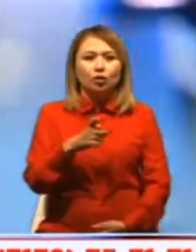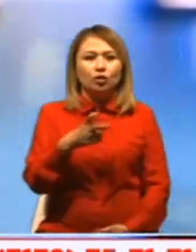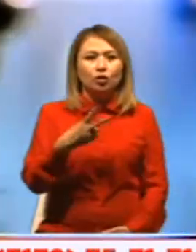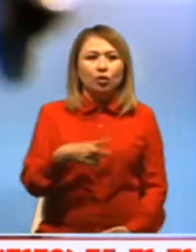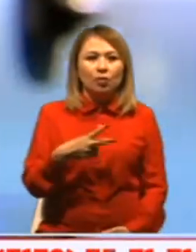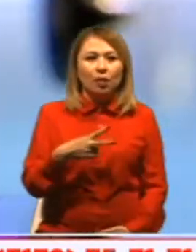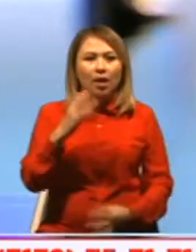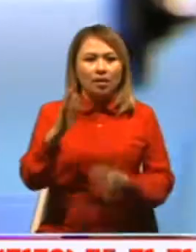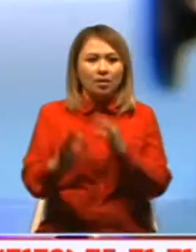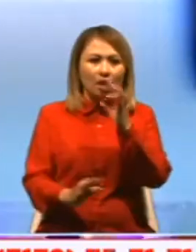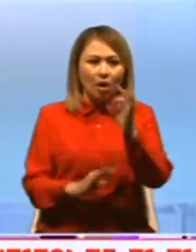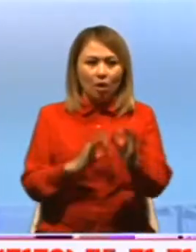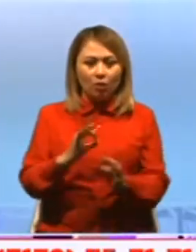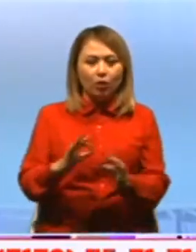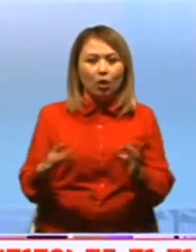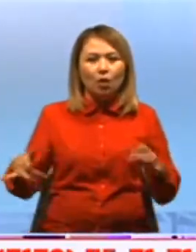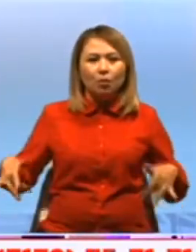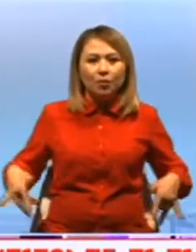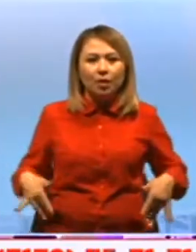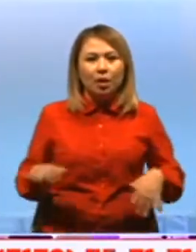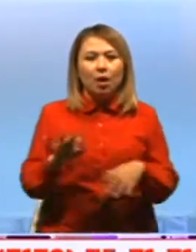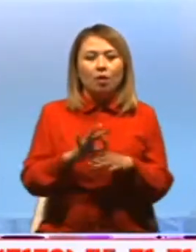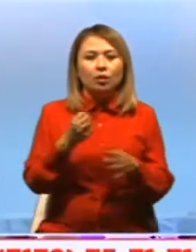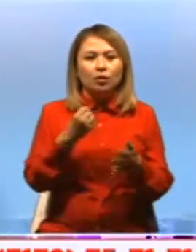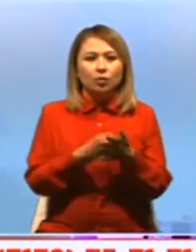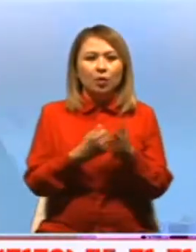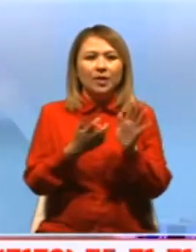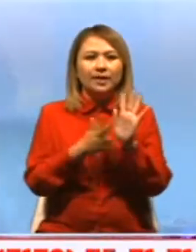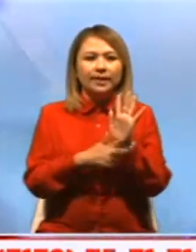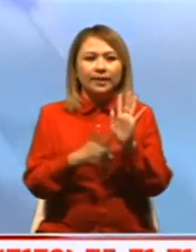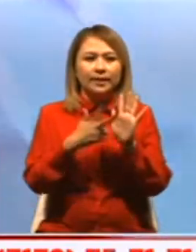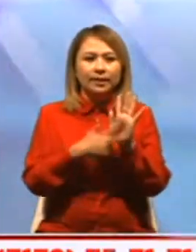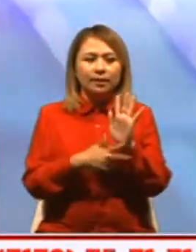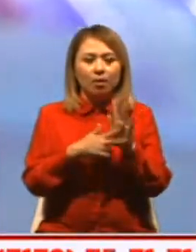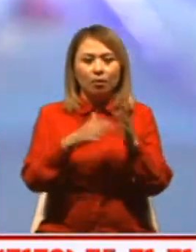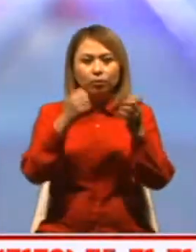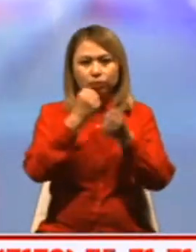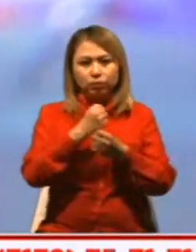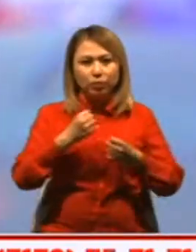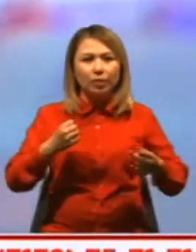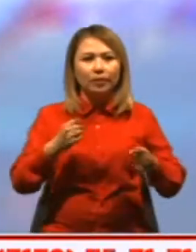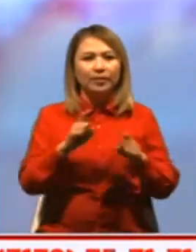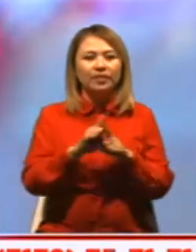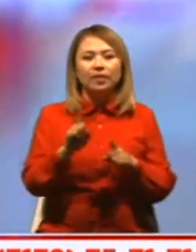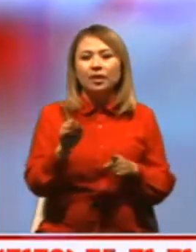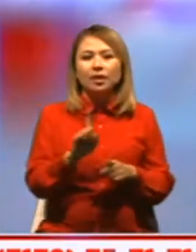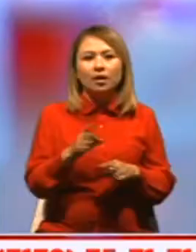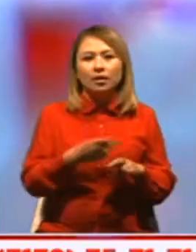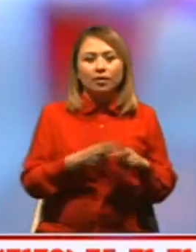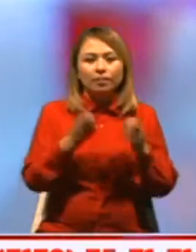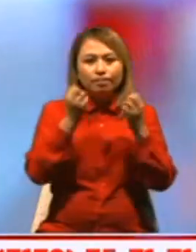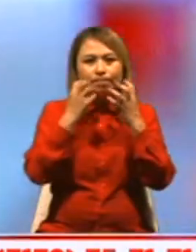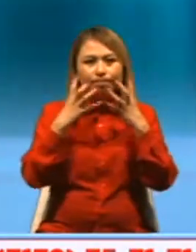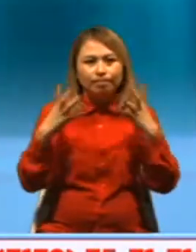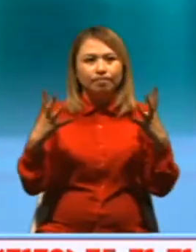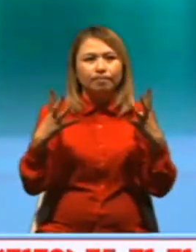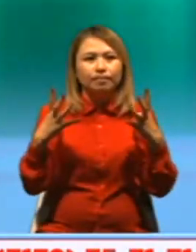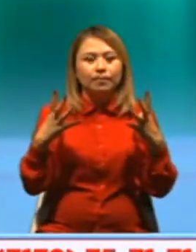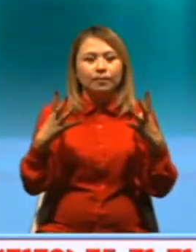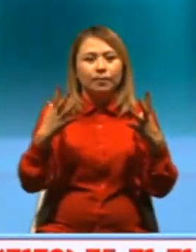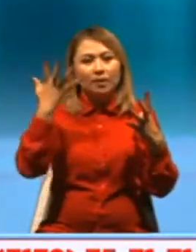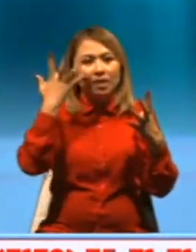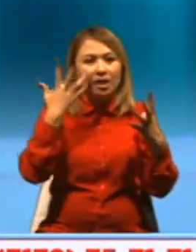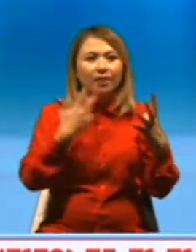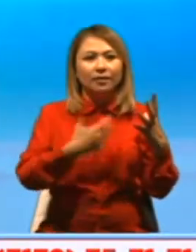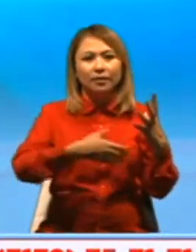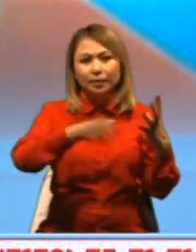тәулікке дейін болатын болса, бүйрек ауру кезінде 80 тәулікке дейін қысқарады. Енді ісіну не үшін болады жалпы? Ісіну біз ішкен